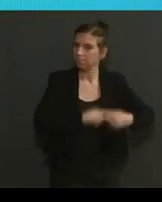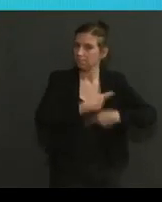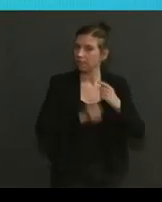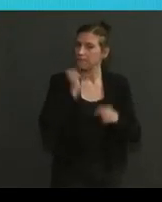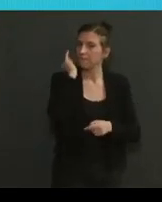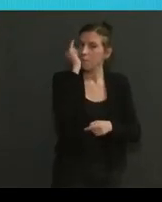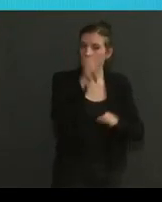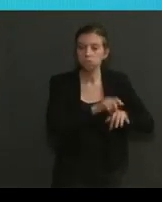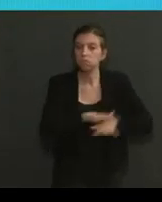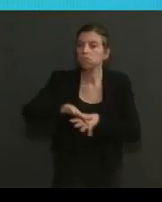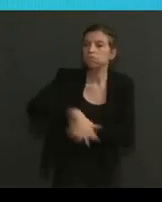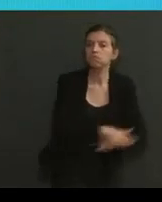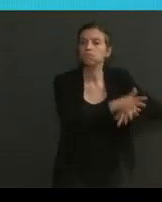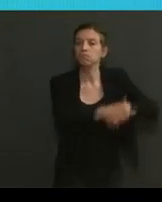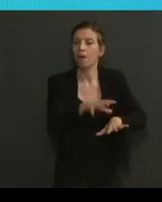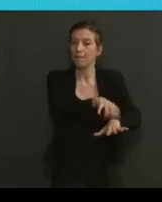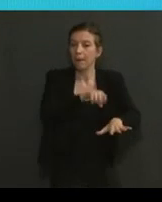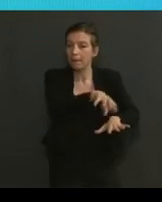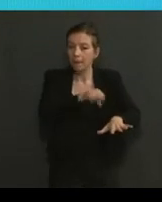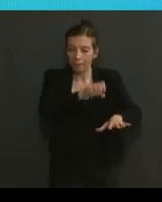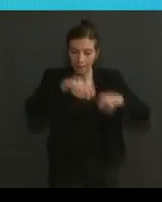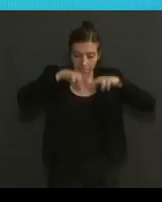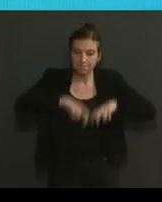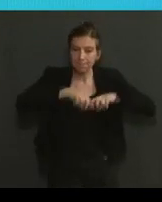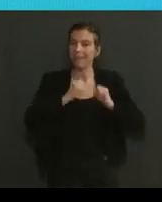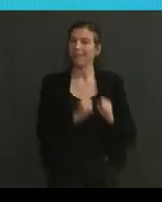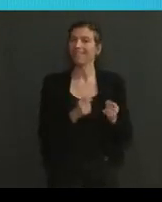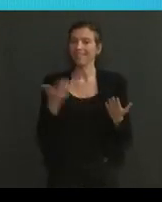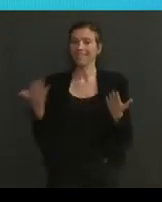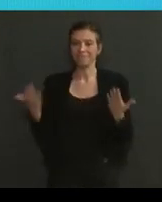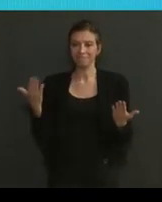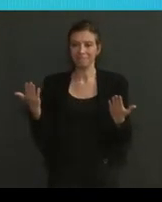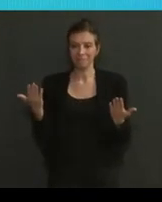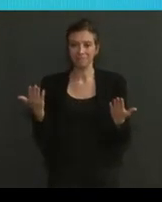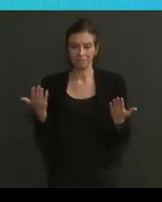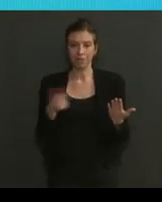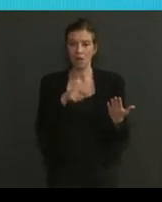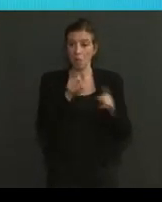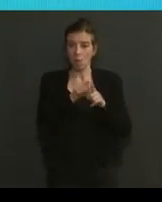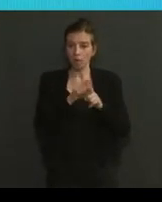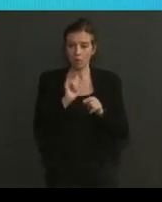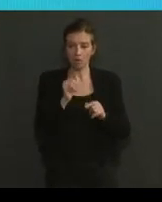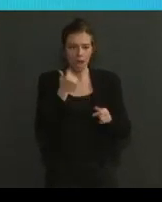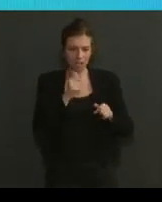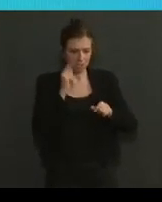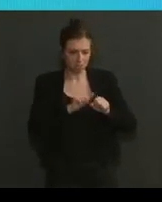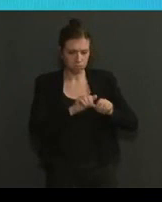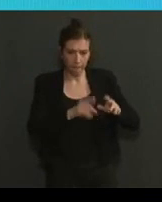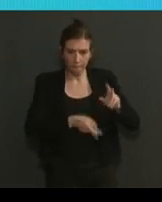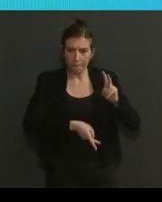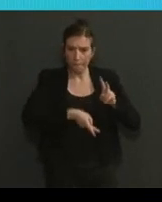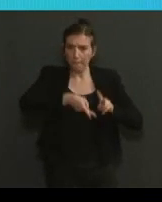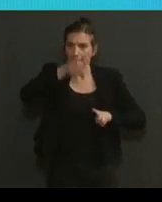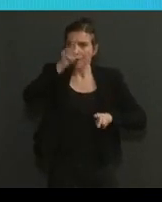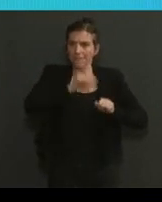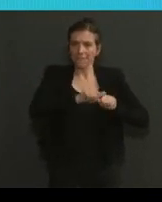Het kan ook de viruscirculatie opsporen die anders ongemerkt passeert in de bevolking.